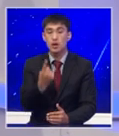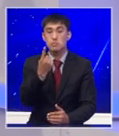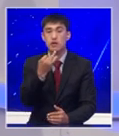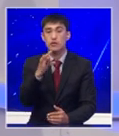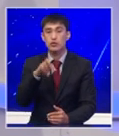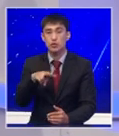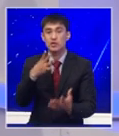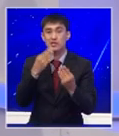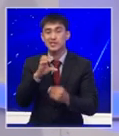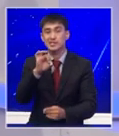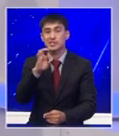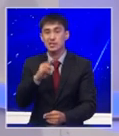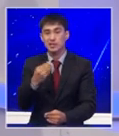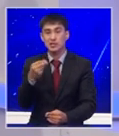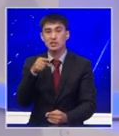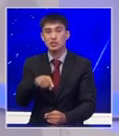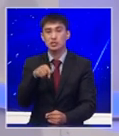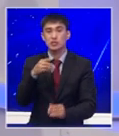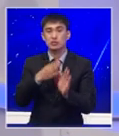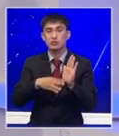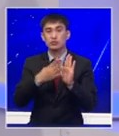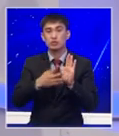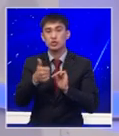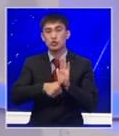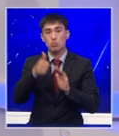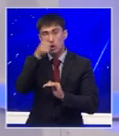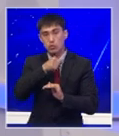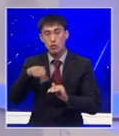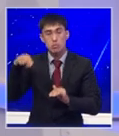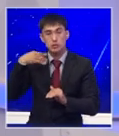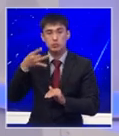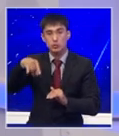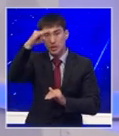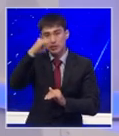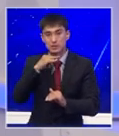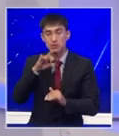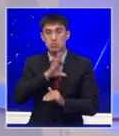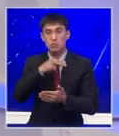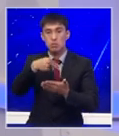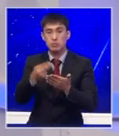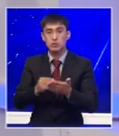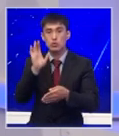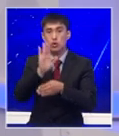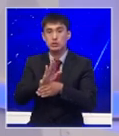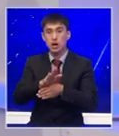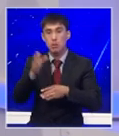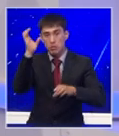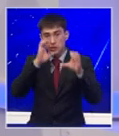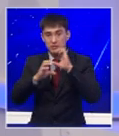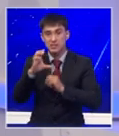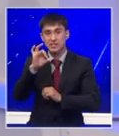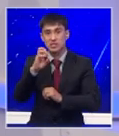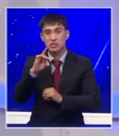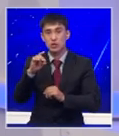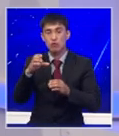1 июля – День сержанта. В 1996 году президентом Республики Казахстан был подписан указ об образовании